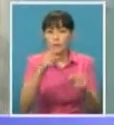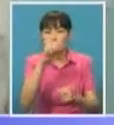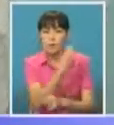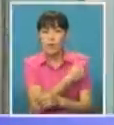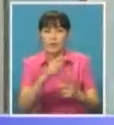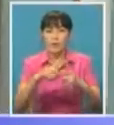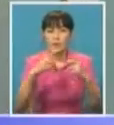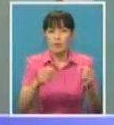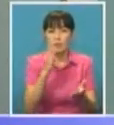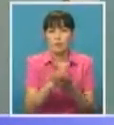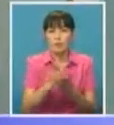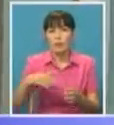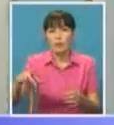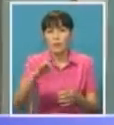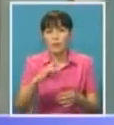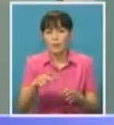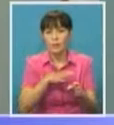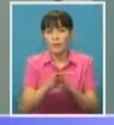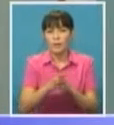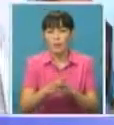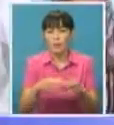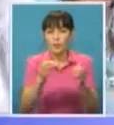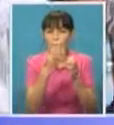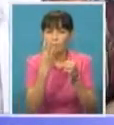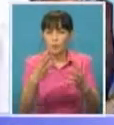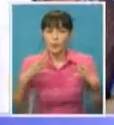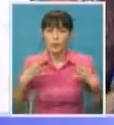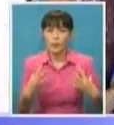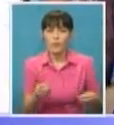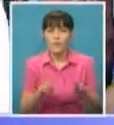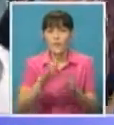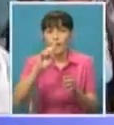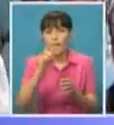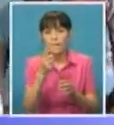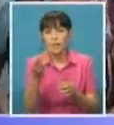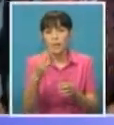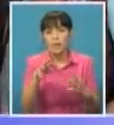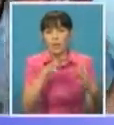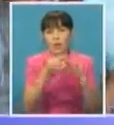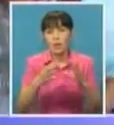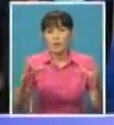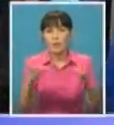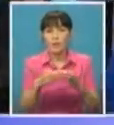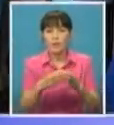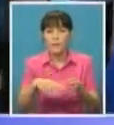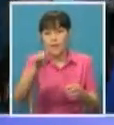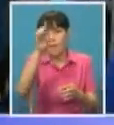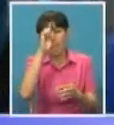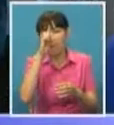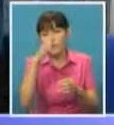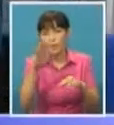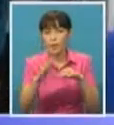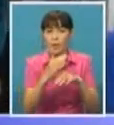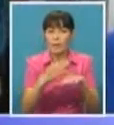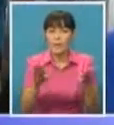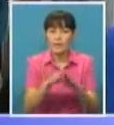бағдарламасы аясында ауданда өткен жылы 14 денсаулық сақтау нысаны ашылған болатын. Бір ғана Ділдәбеков ауылдық округінің өзінде мемлекет қамқорлығының